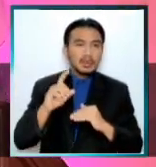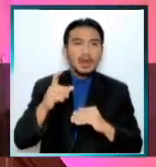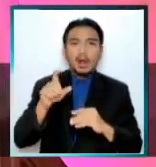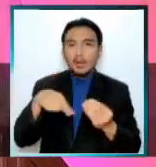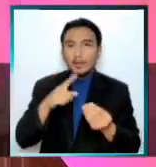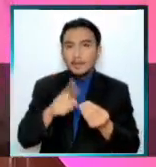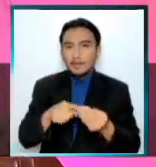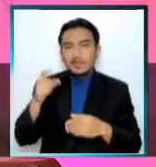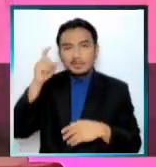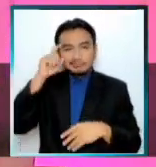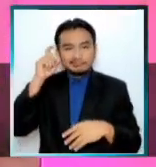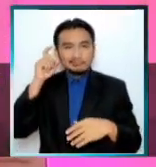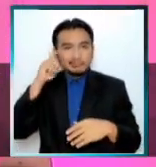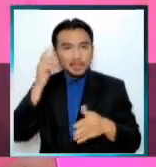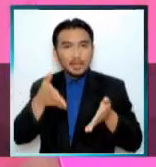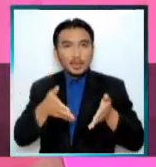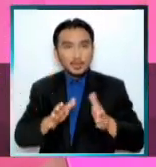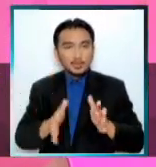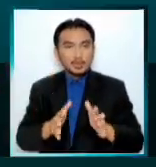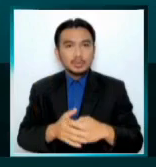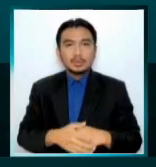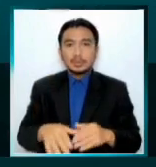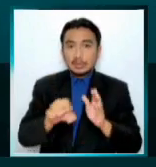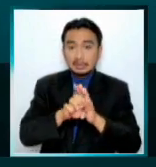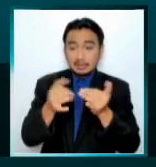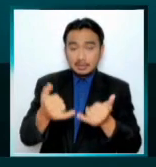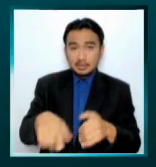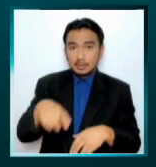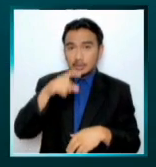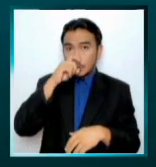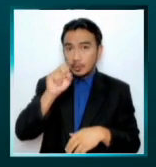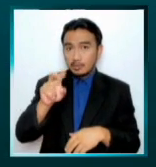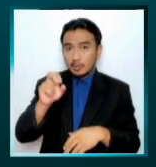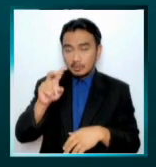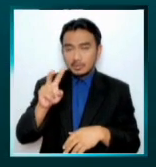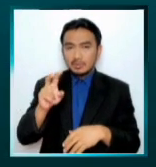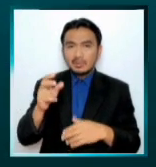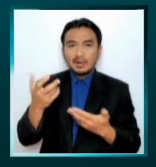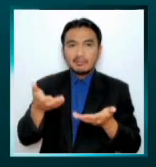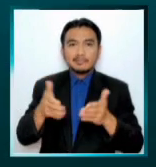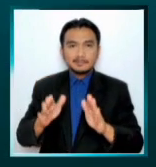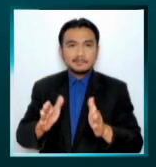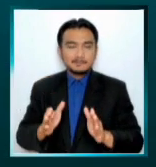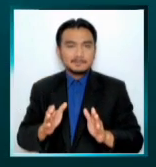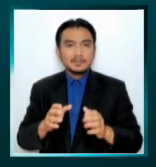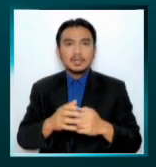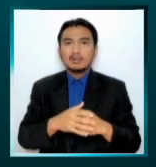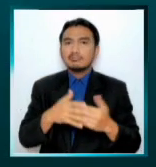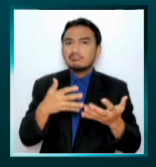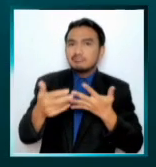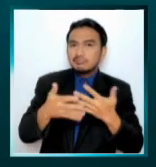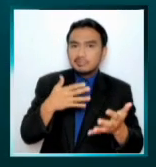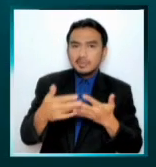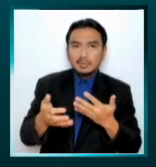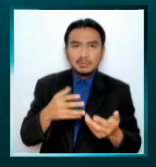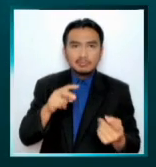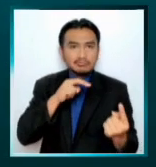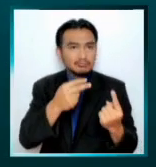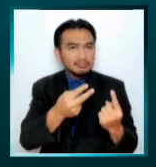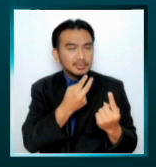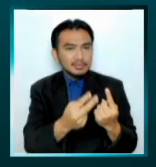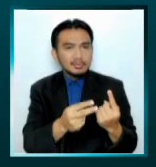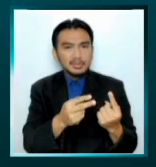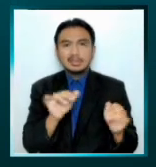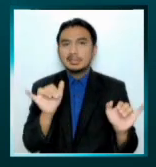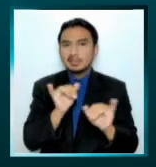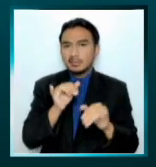ngayon, 12 years old ang age of consent. At sabi ni Robredo, anumang anggulo man daw tignan, bata pa rin ito at